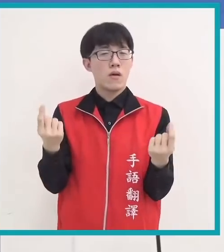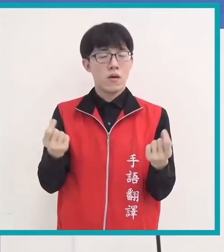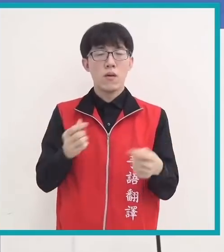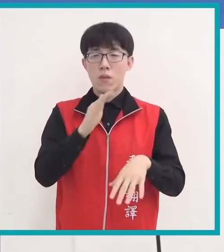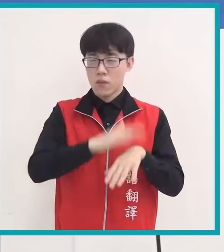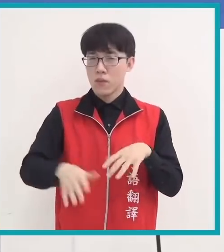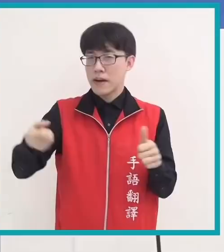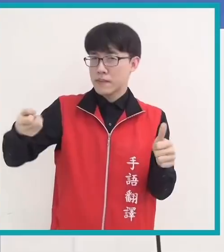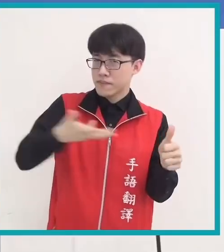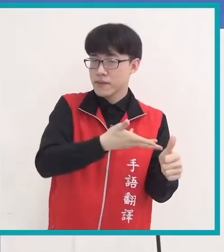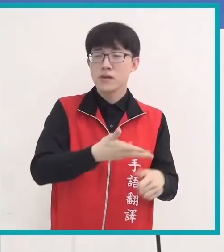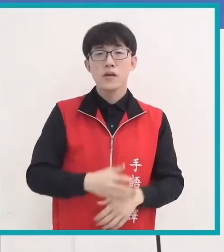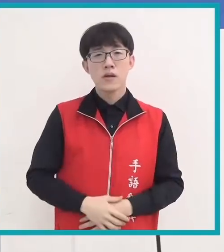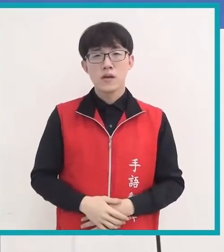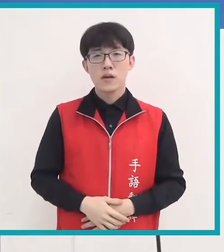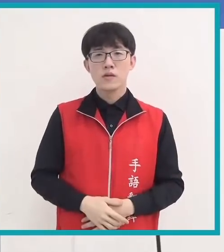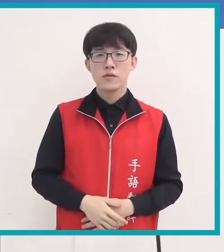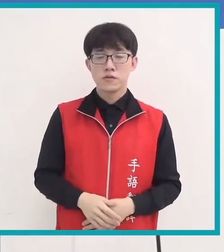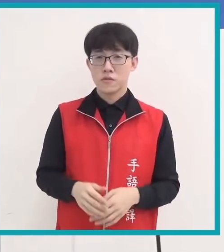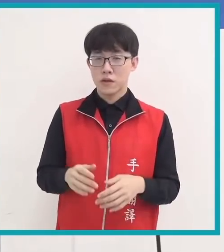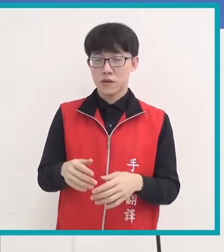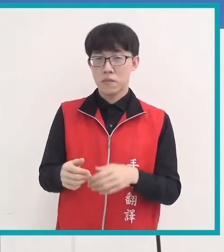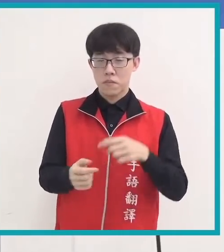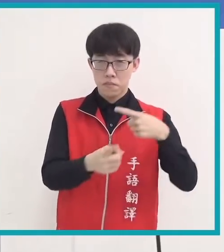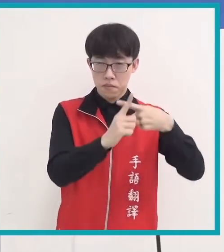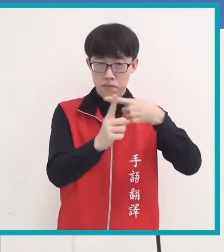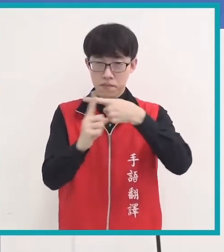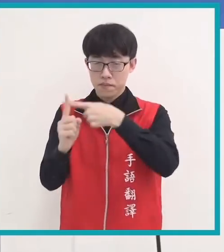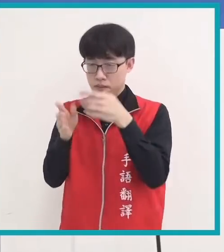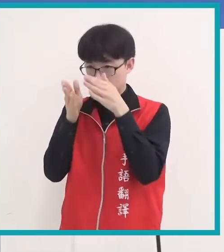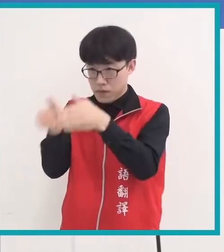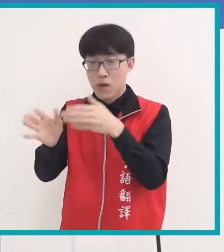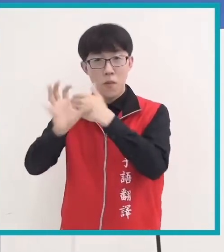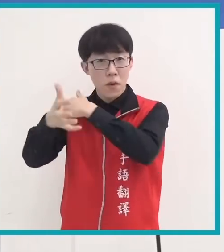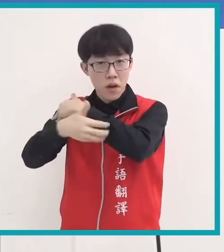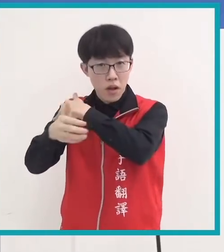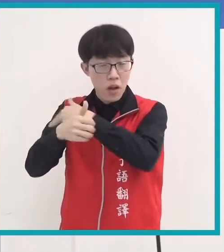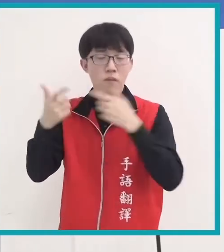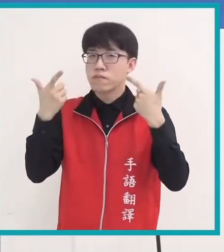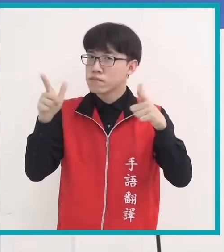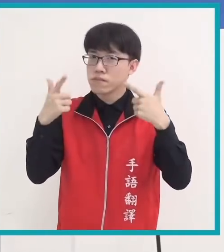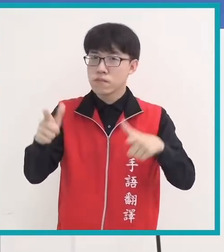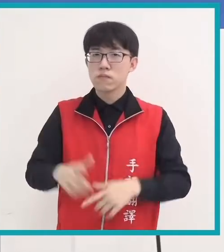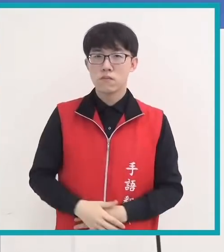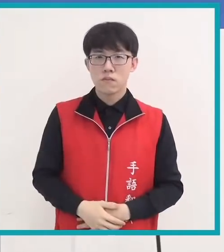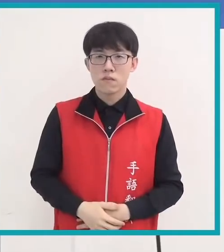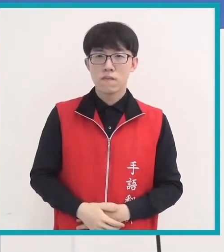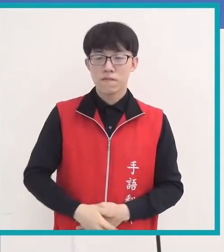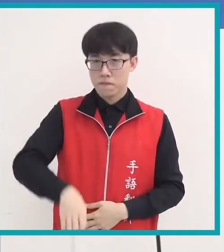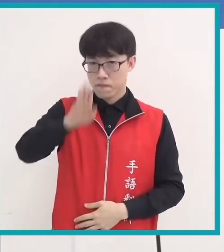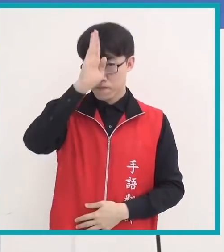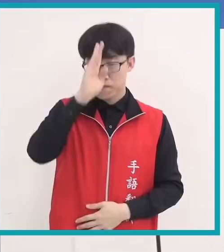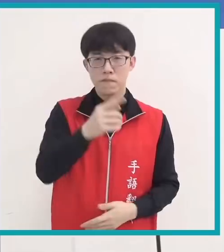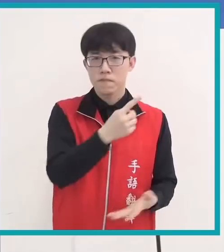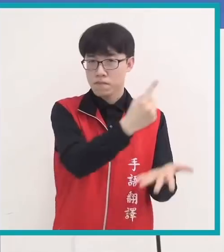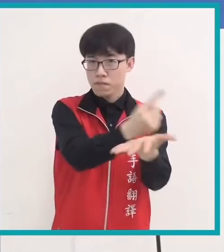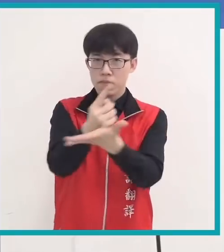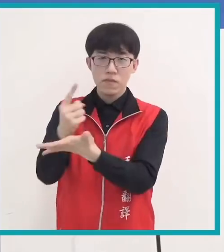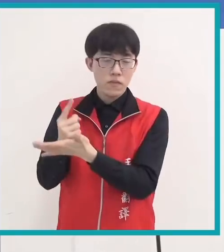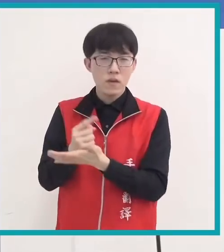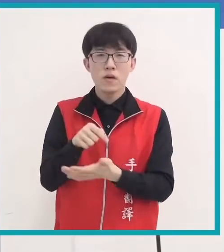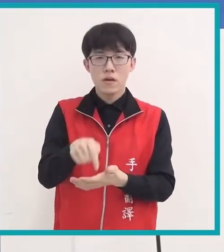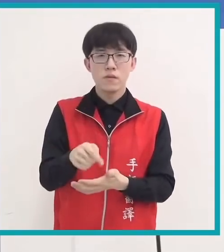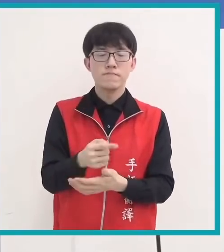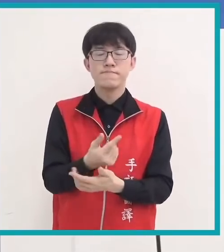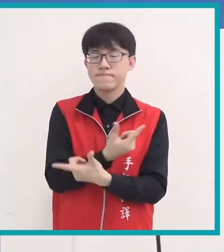诊个案不会限定在于移工。好，所以要请所有的民众，好，厂区的这个员工等等，好，都要